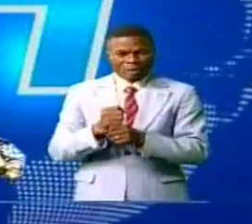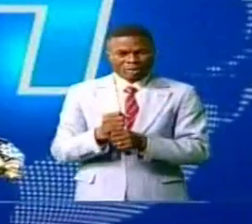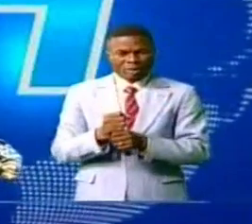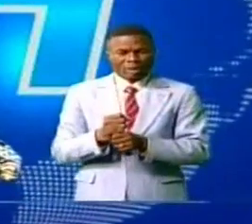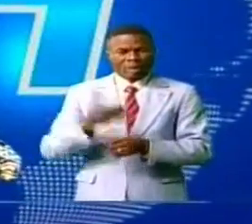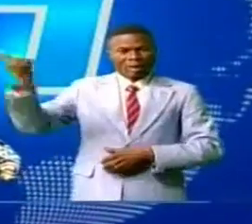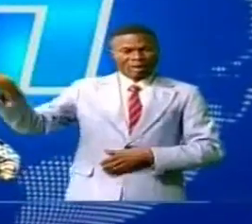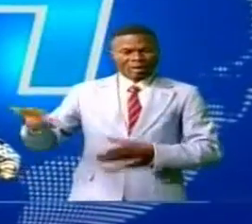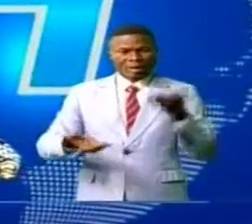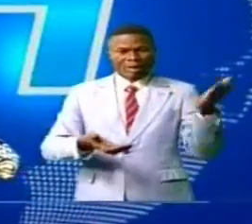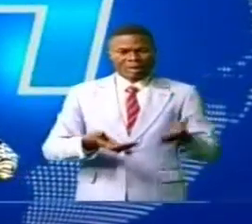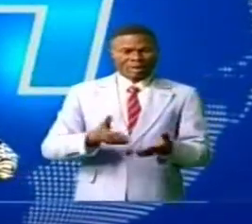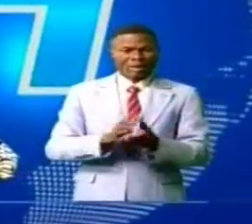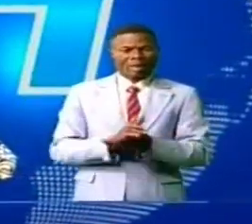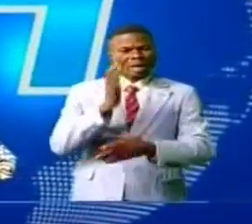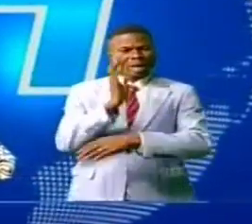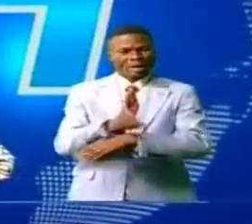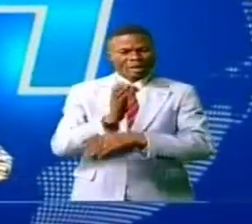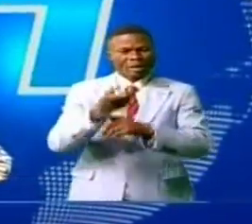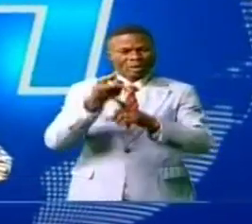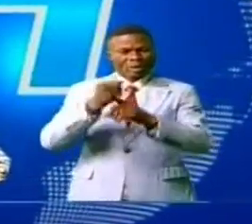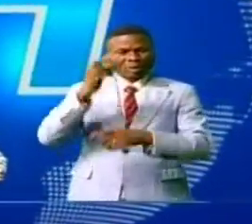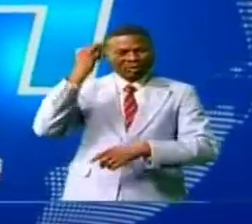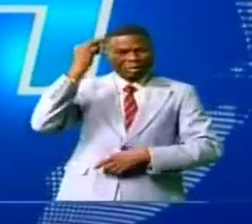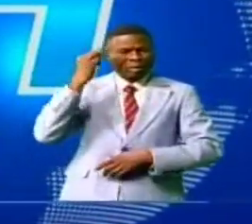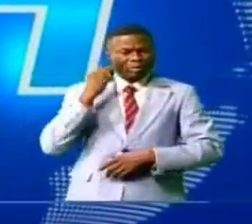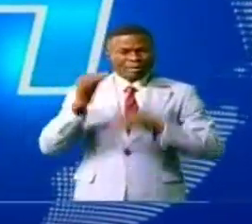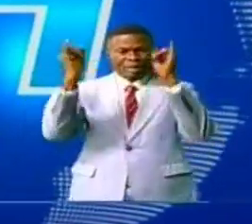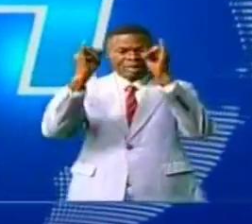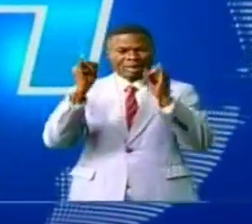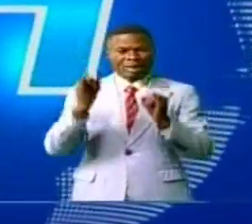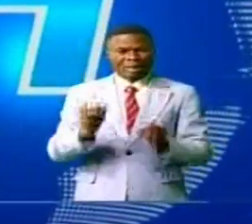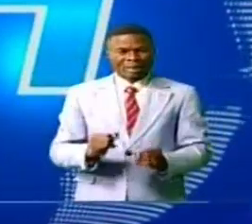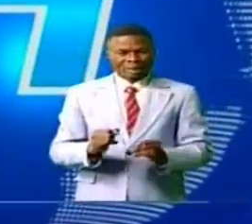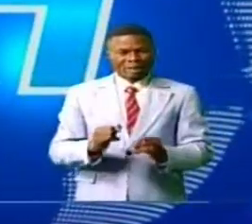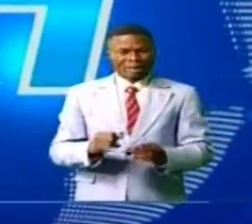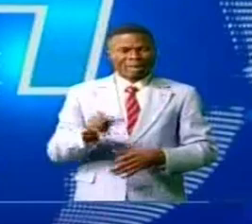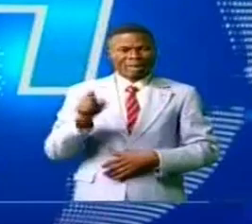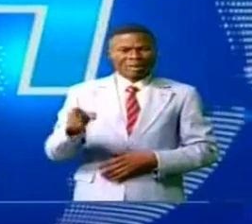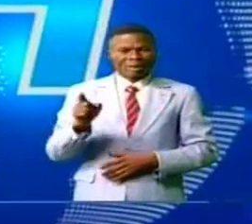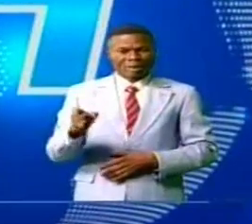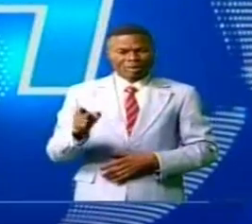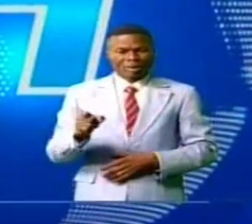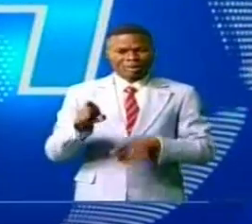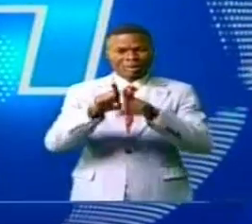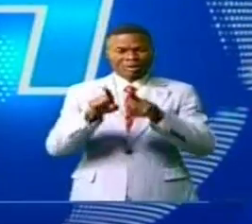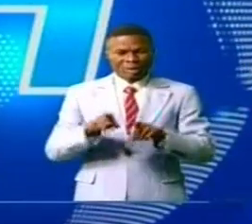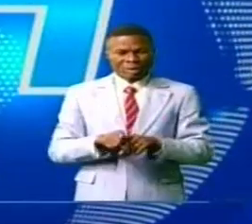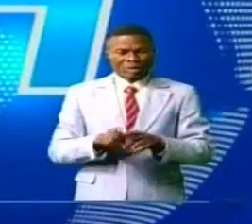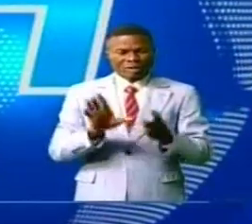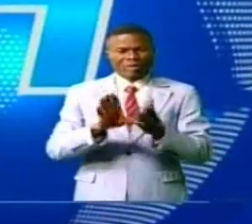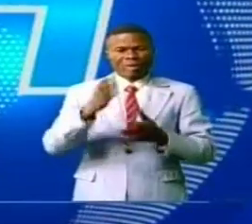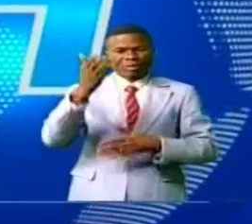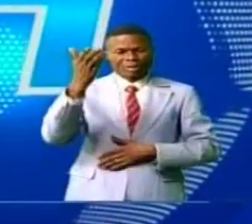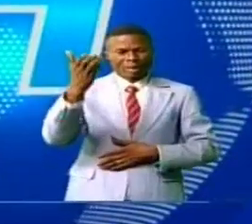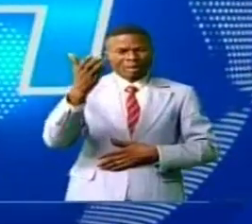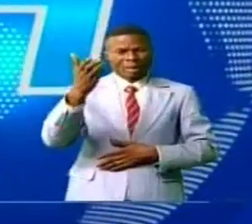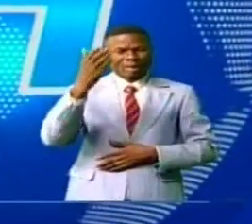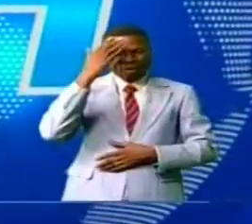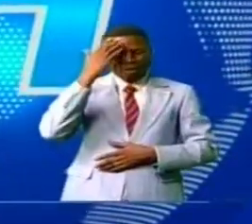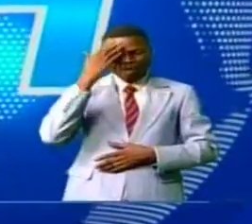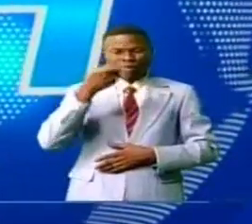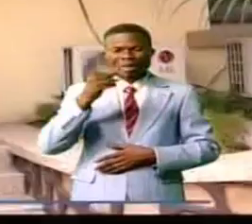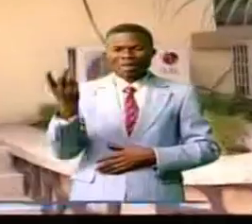Ils ont reçu hier de sages conseils du ministre du numérique, Désiré Cachemire et Bérante Colongué. Les Chimène Dondo